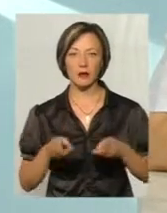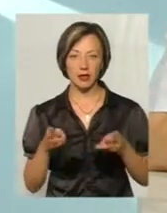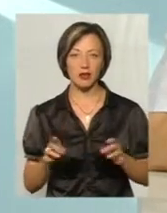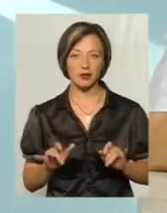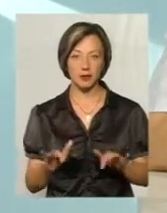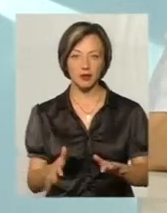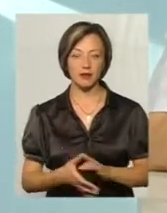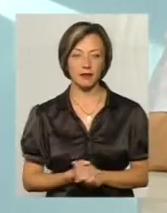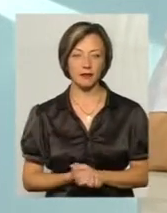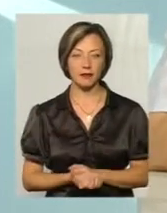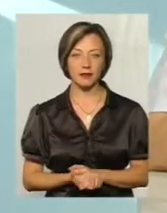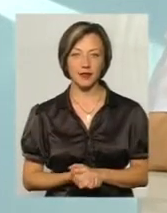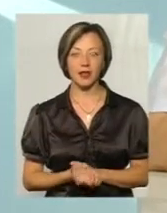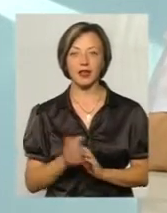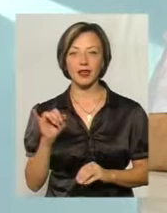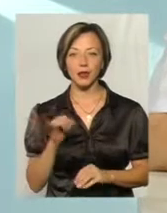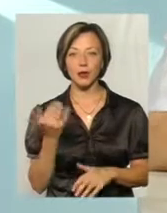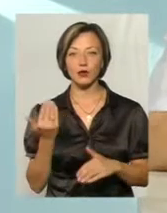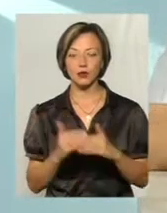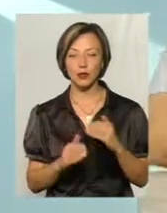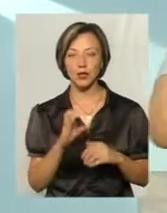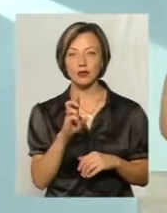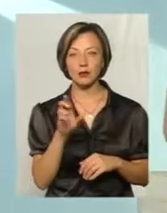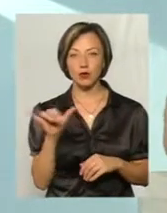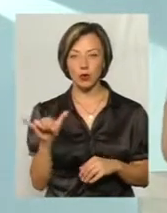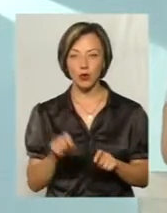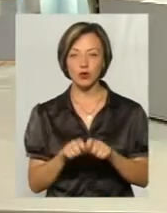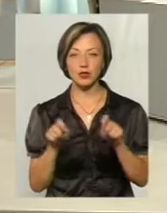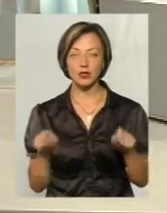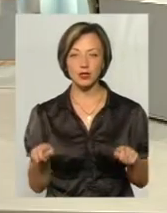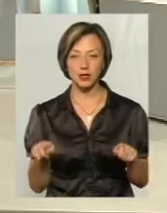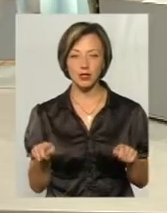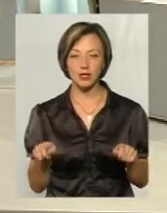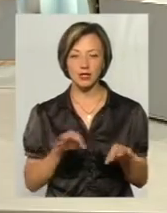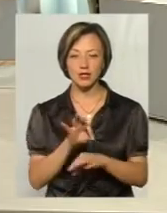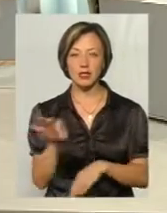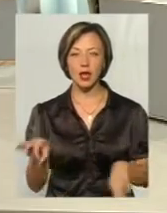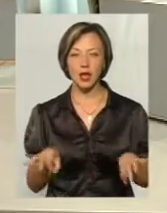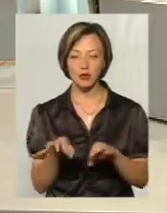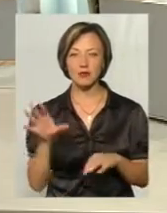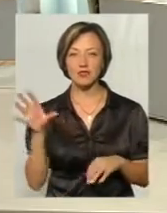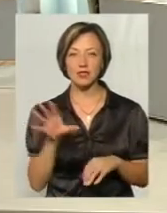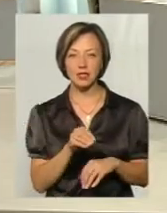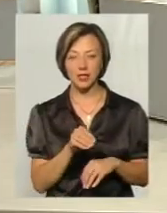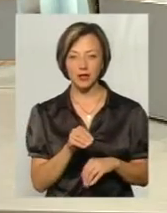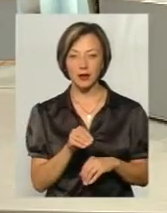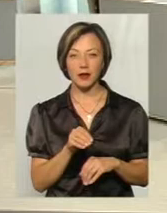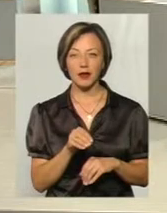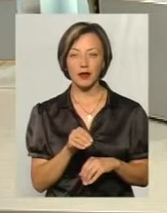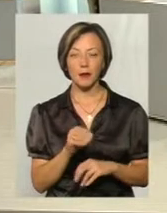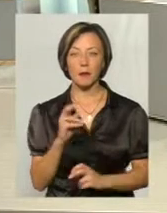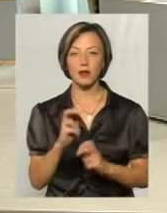впровадження. І вже СБУ розкрила схему, що